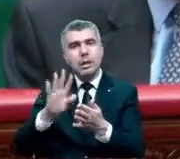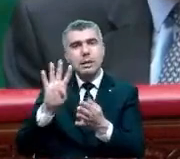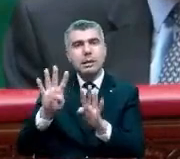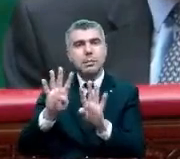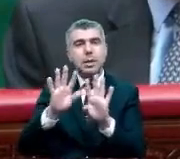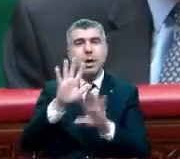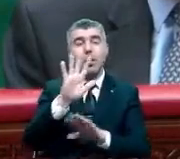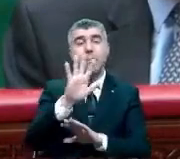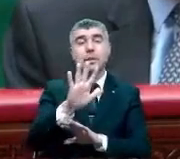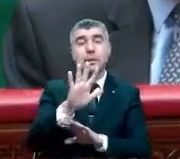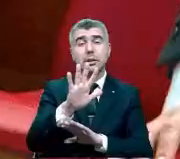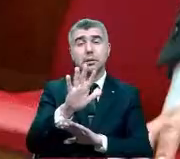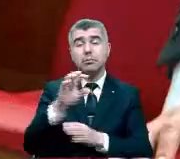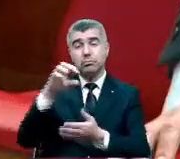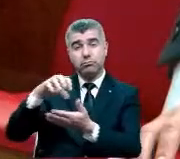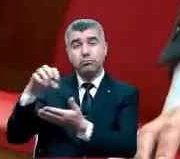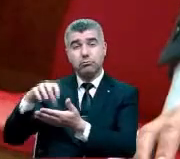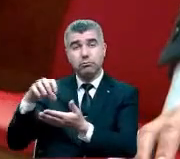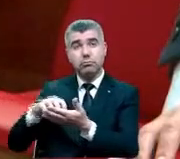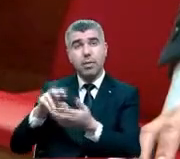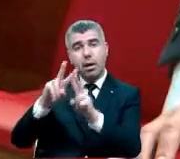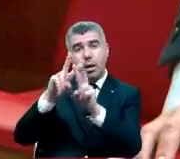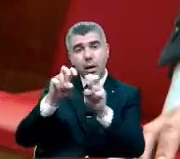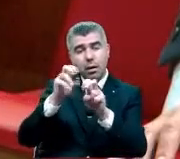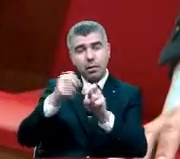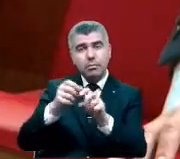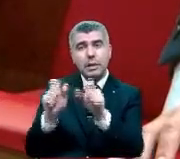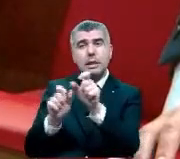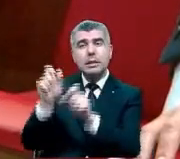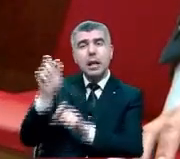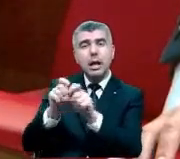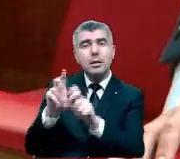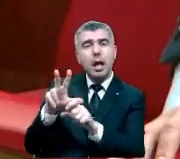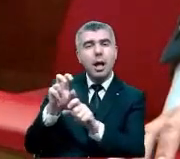58 اقليم باش نتعرفوا على الحاجيات الحقيقيه ديال ساكنات